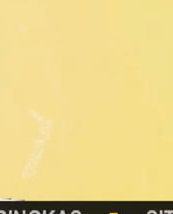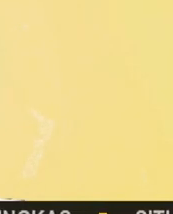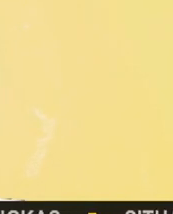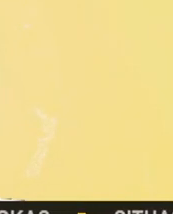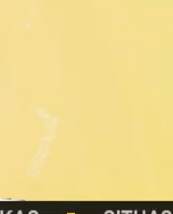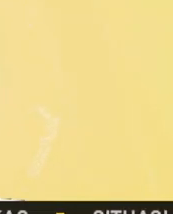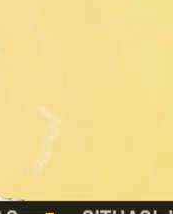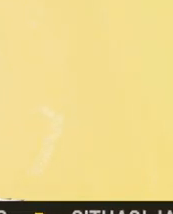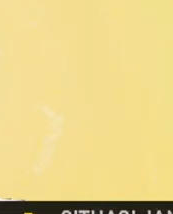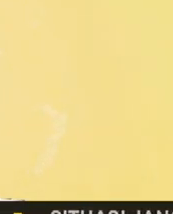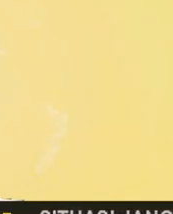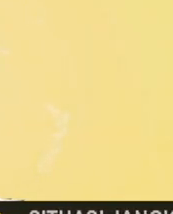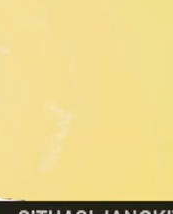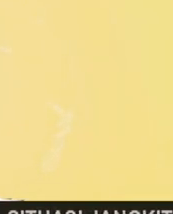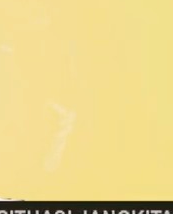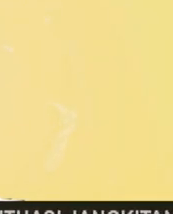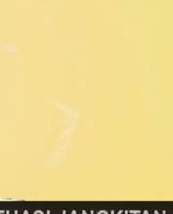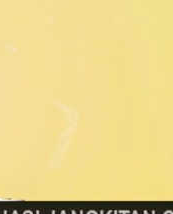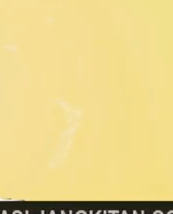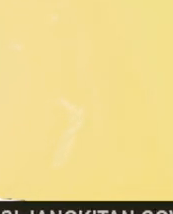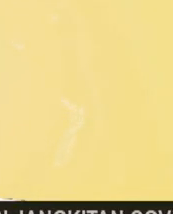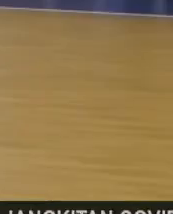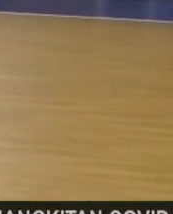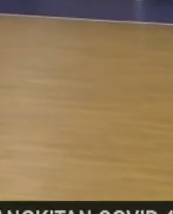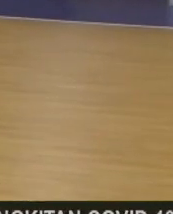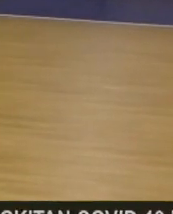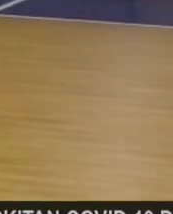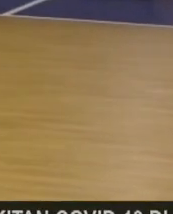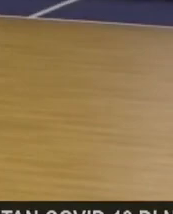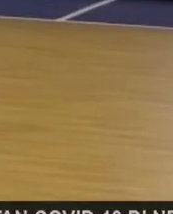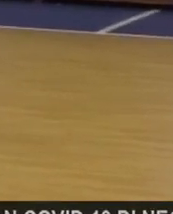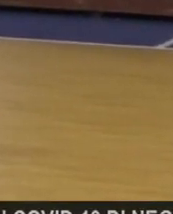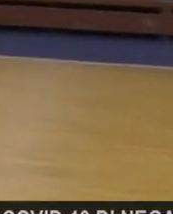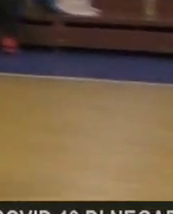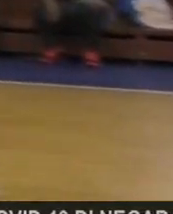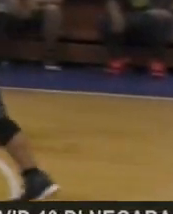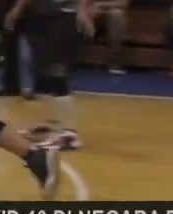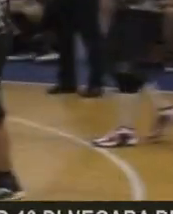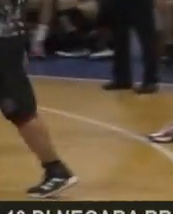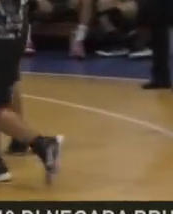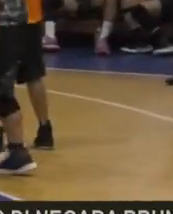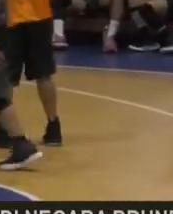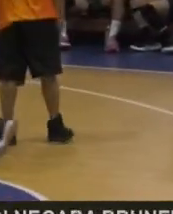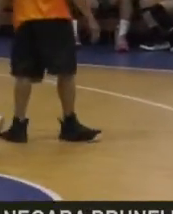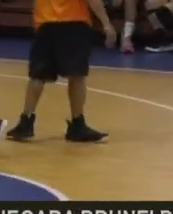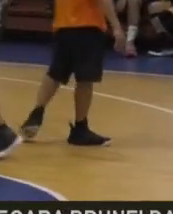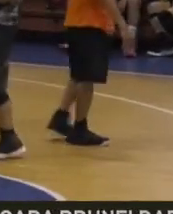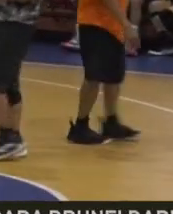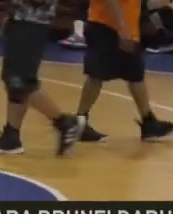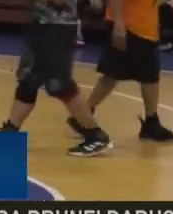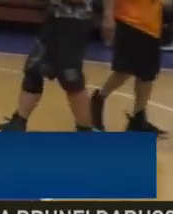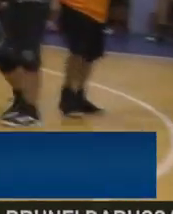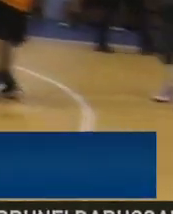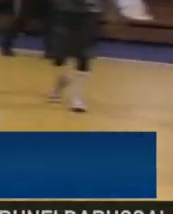kumpulan e&p dalam perlawanan pagi kumpulane menyaksikan pertemuan antara pasukan bujang senang menentang